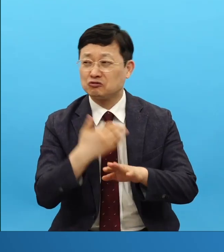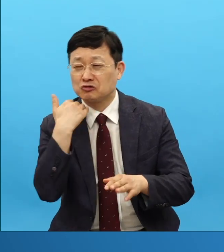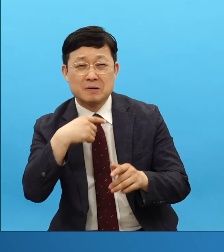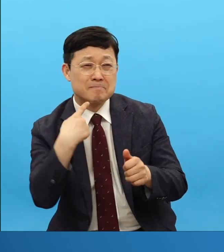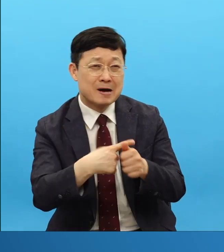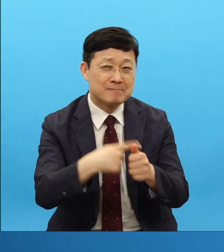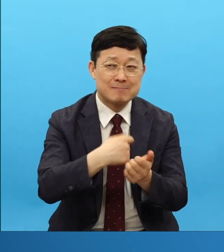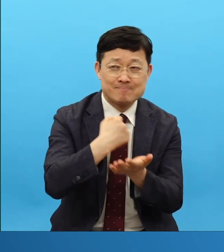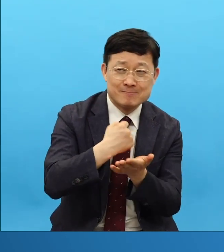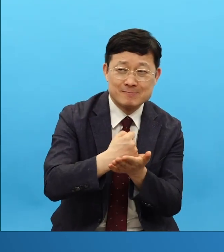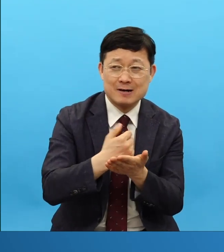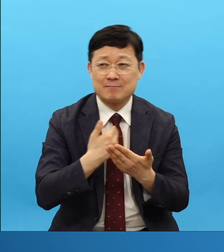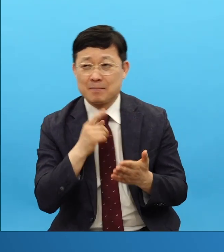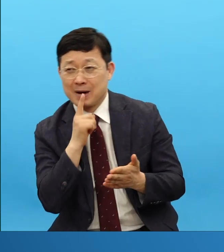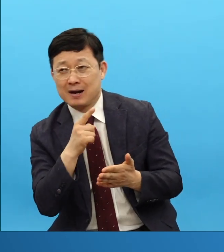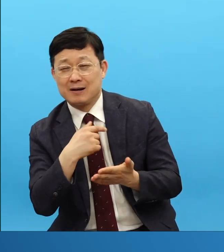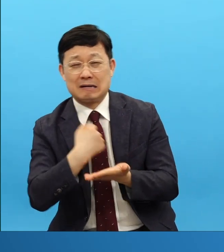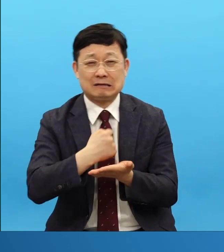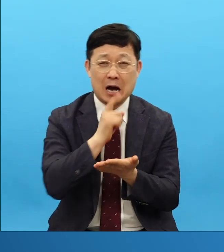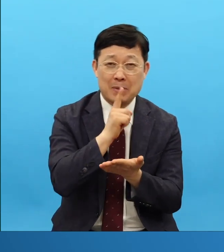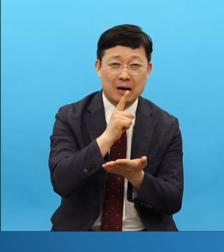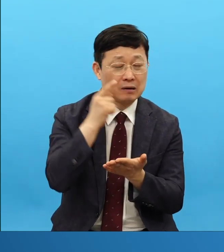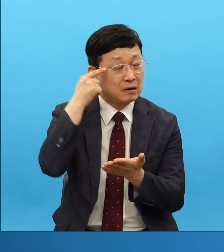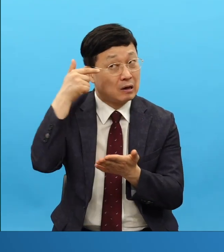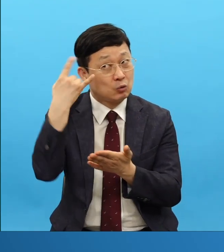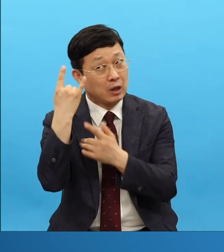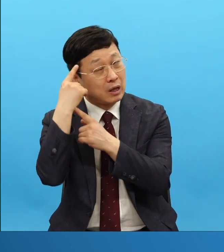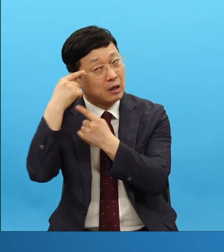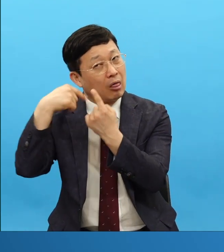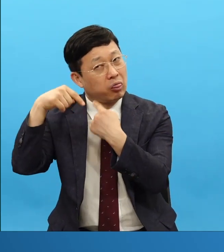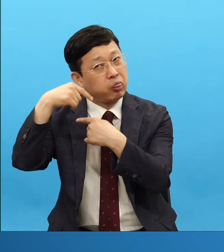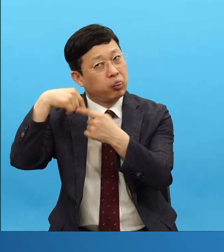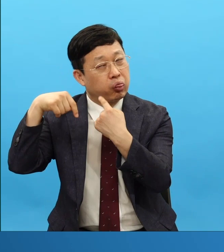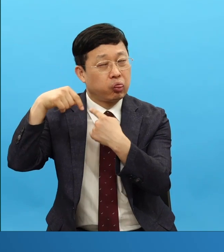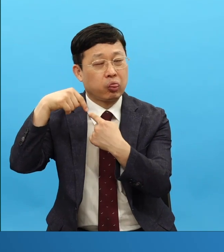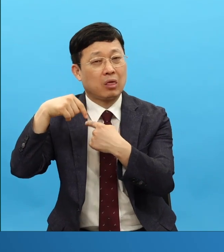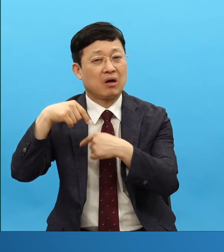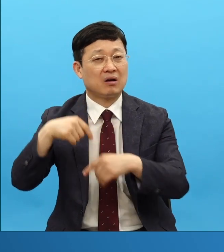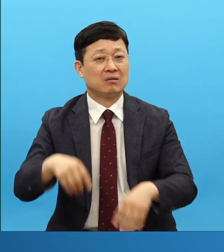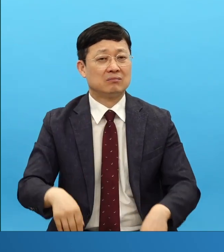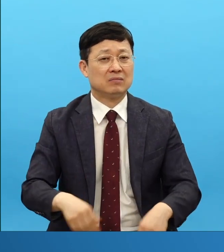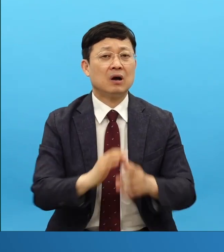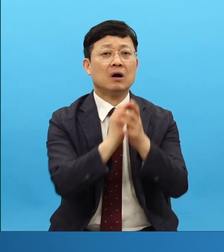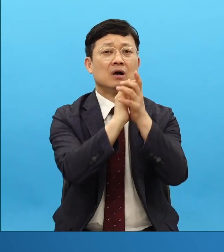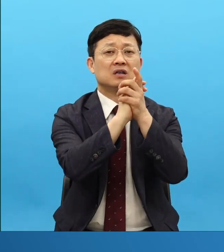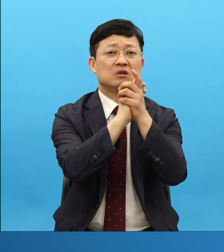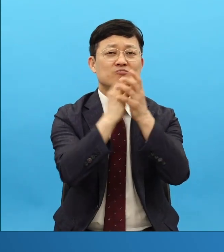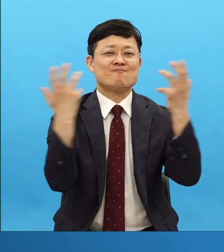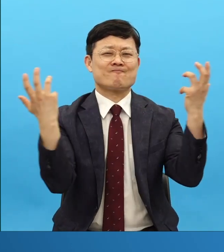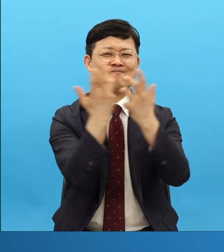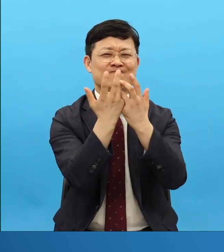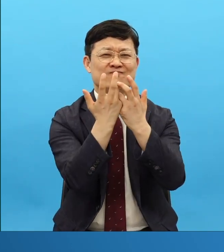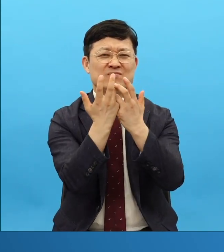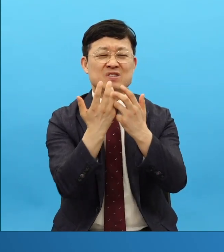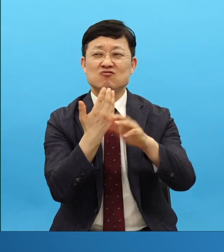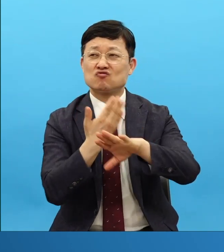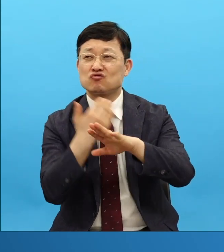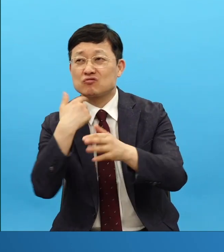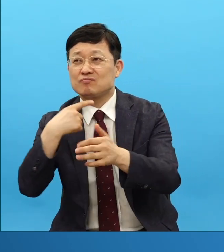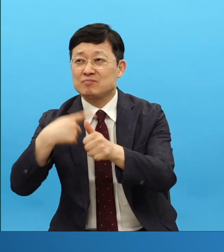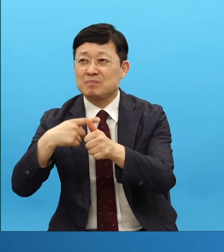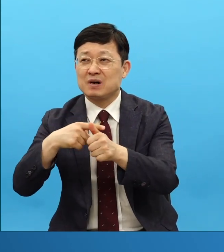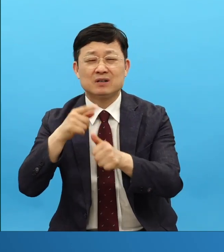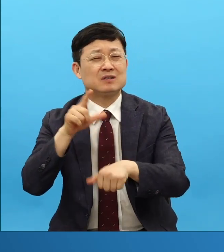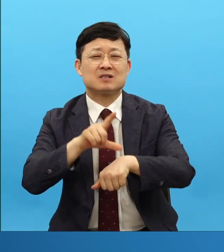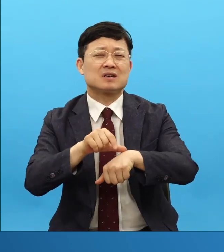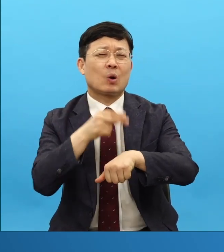막 쓸데없는 얘기하는 거 있잖아요. 이게 뇌에 시간이 남아서 그래요. 뇌가 기도하는데 늘 누리면 그거 할 시간 없어요. If you have extra time in your brain,